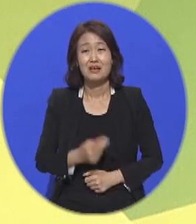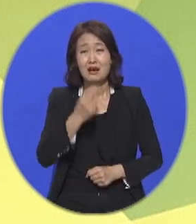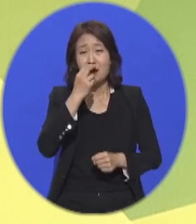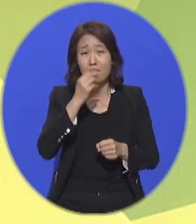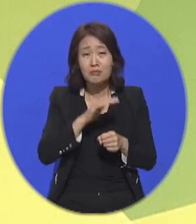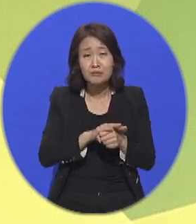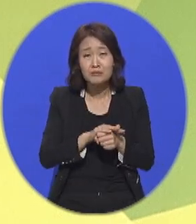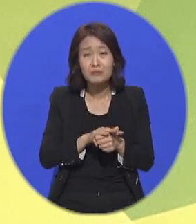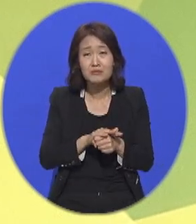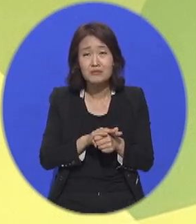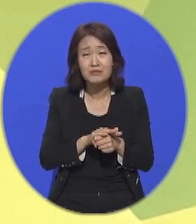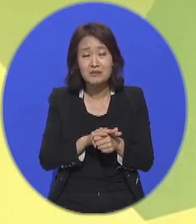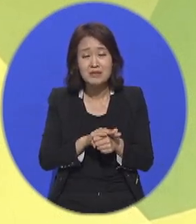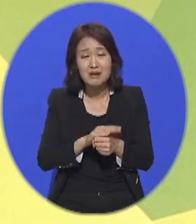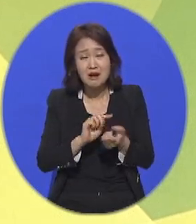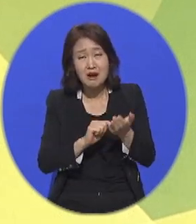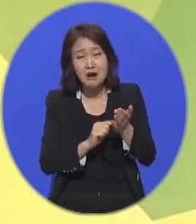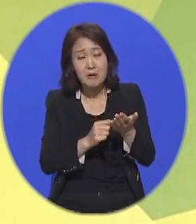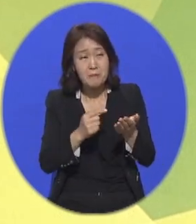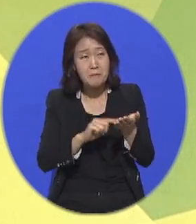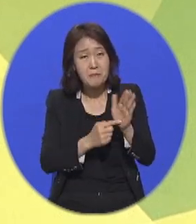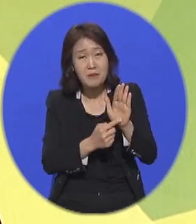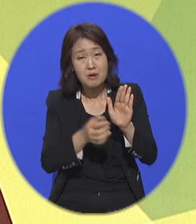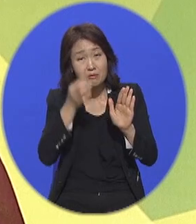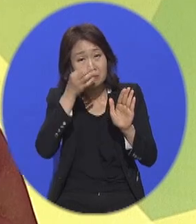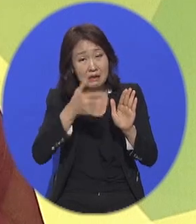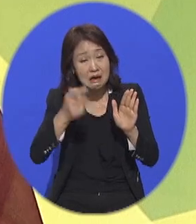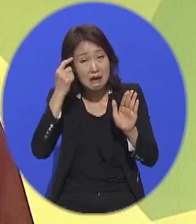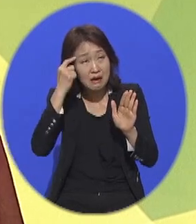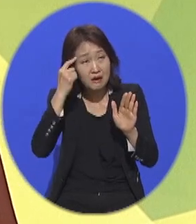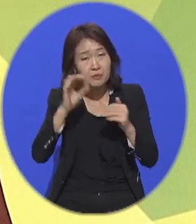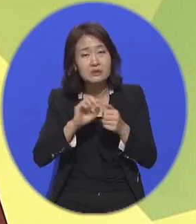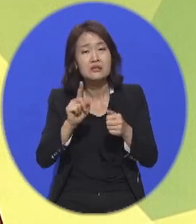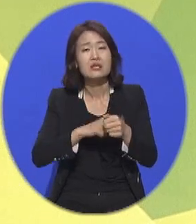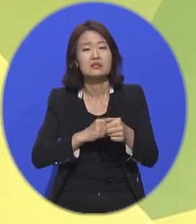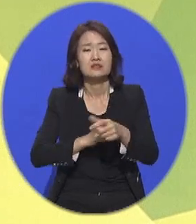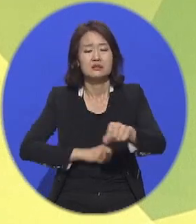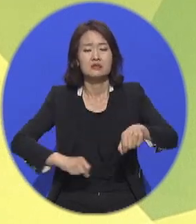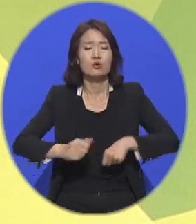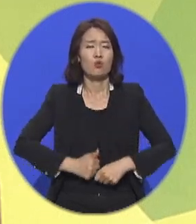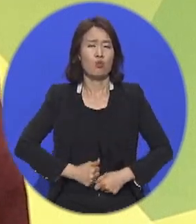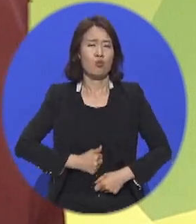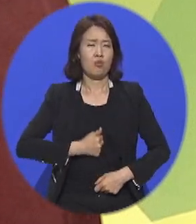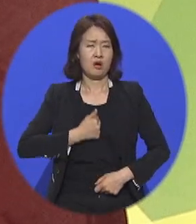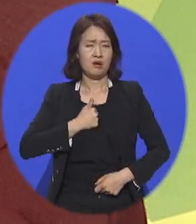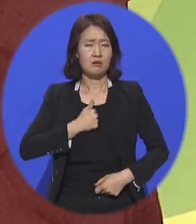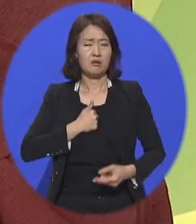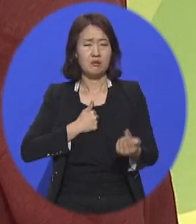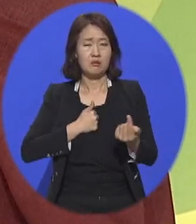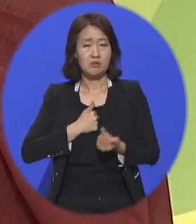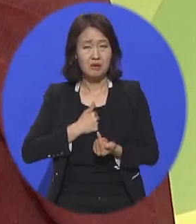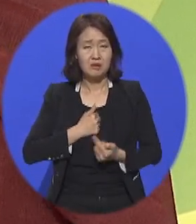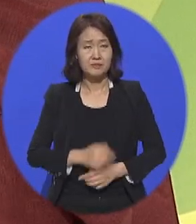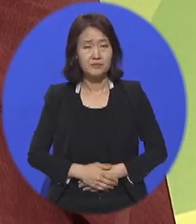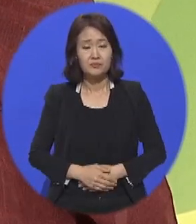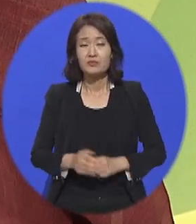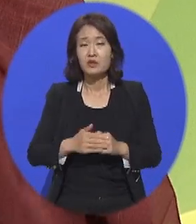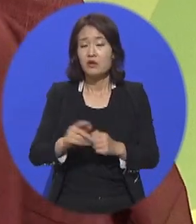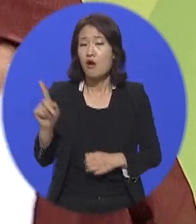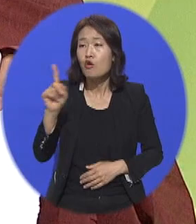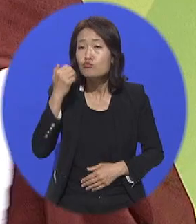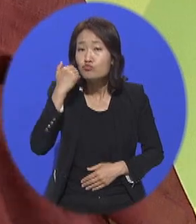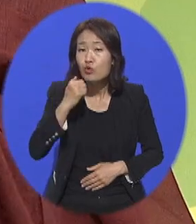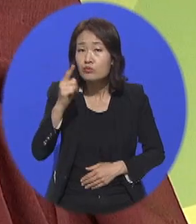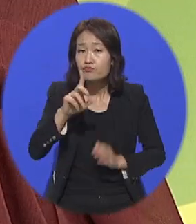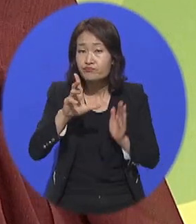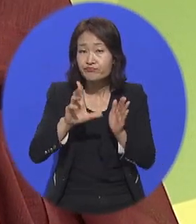억울함을 밝히려고 하면은 우리는 도리어 화가 초래합니다. 인이 들어가야 됩니다. 그래서 이 에벨리고는 그 누구나 언제